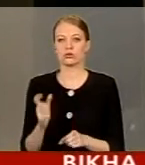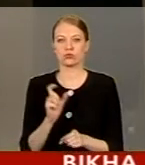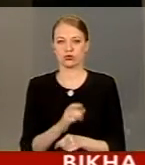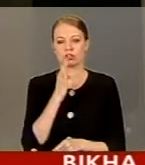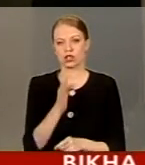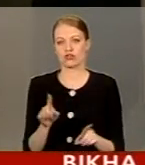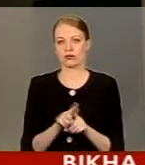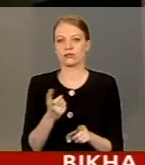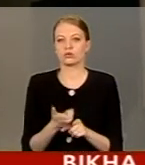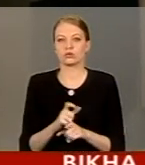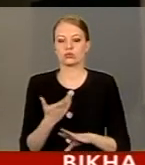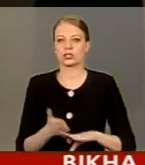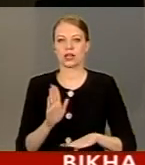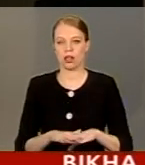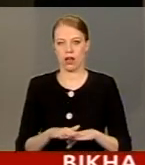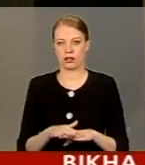дуже складно